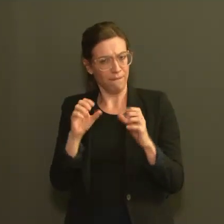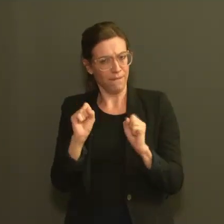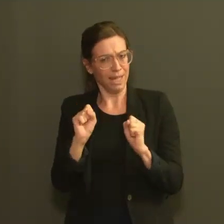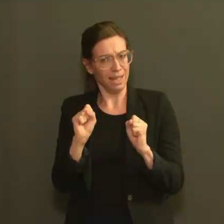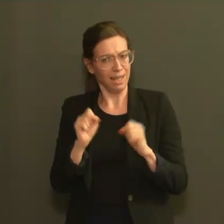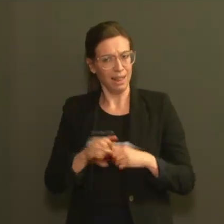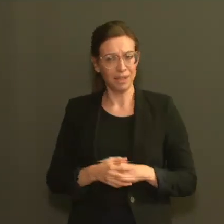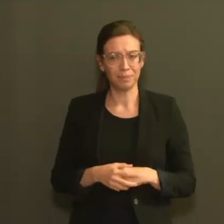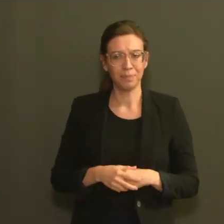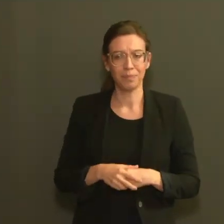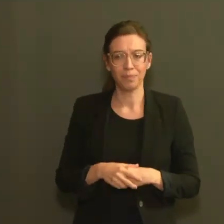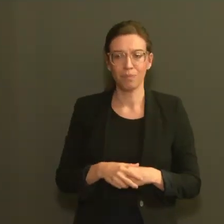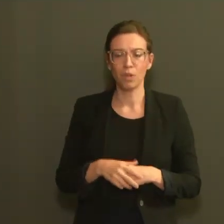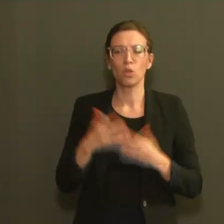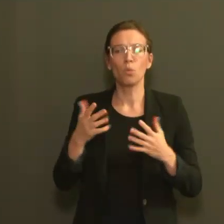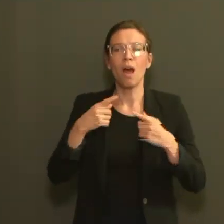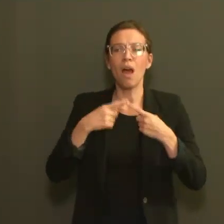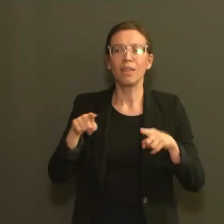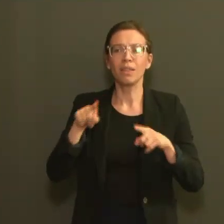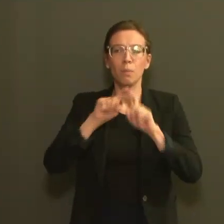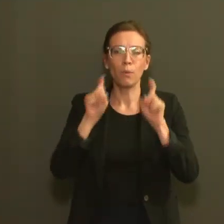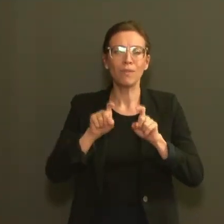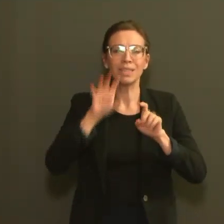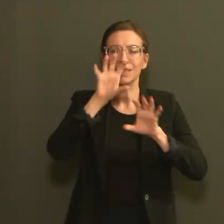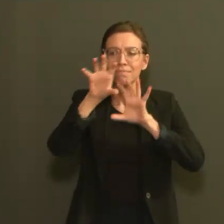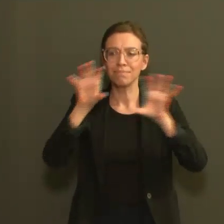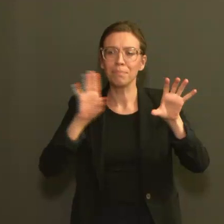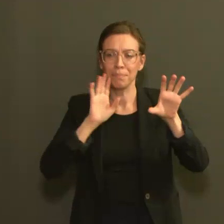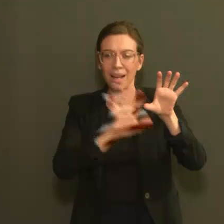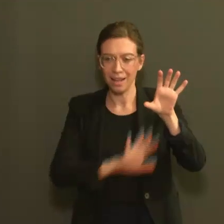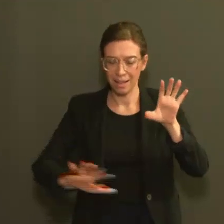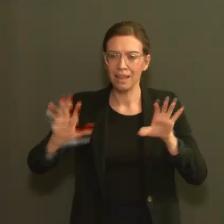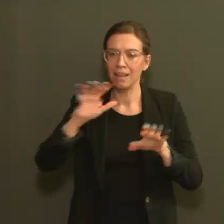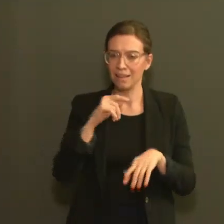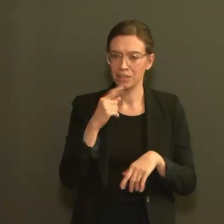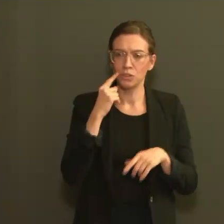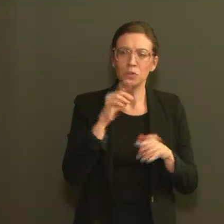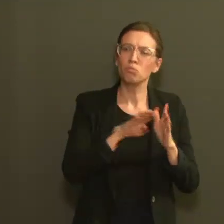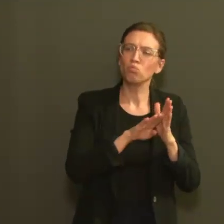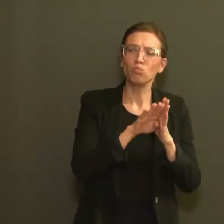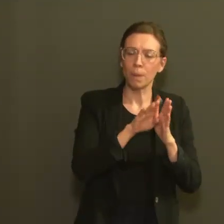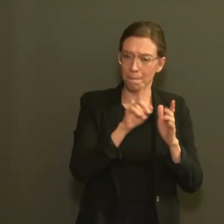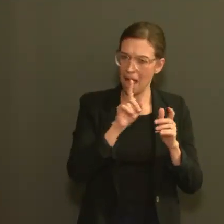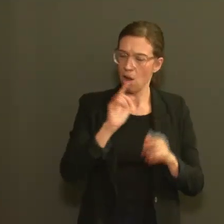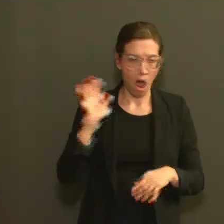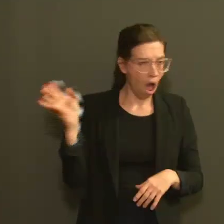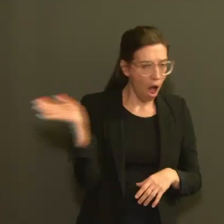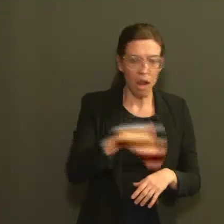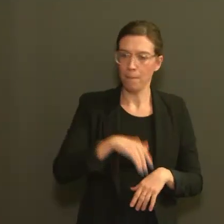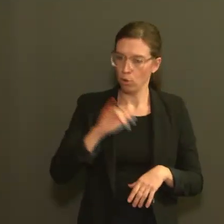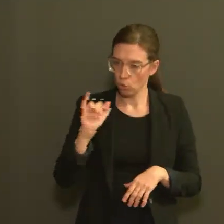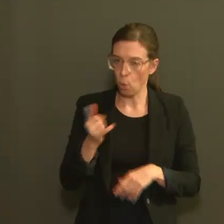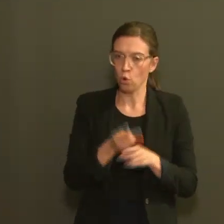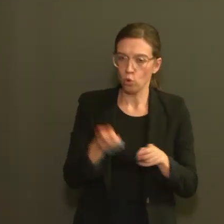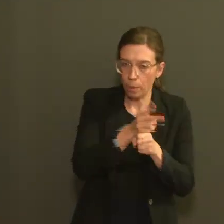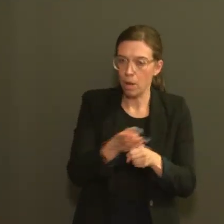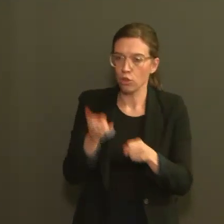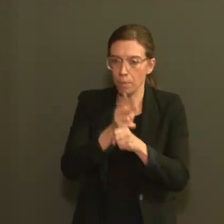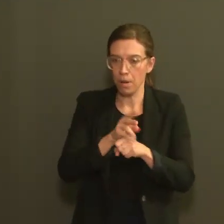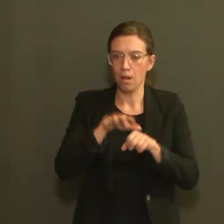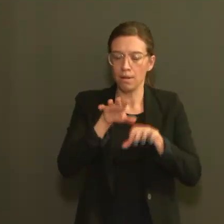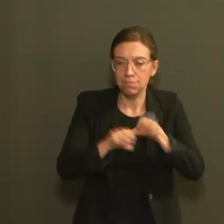wel minstens op weekbasis. Als deze evolutie zich verder zet, ook in Vlaanderen, kan